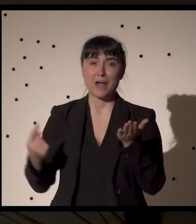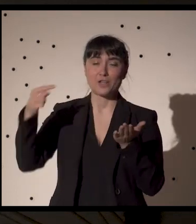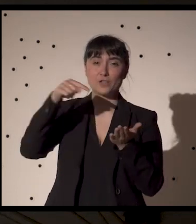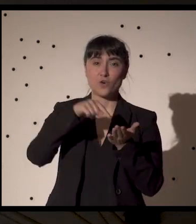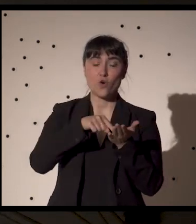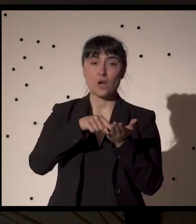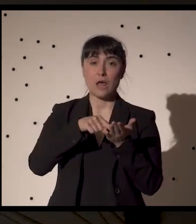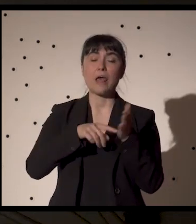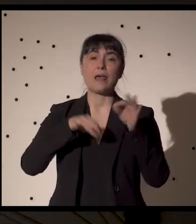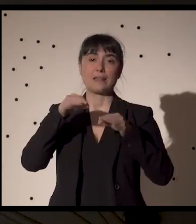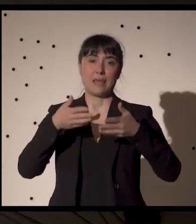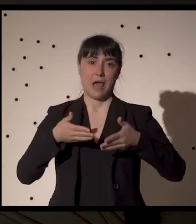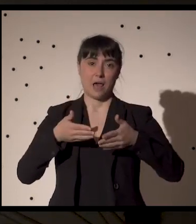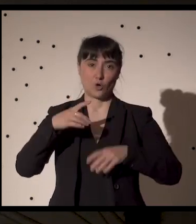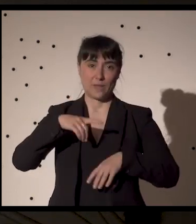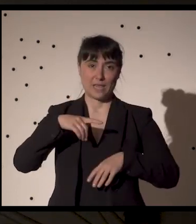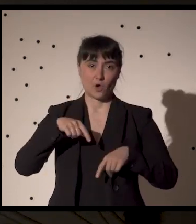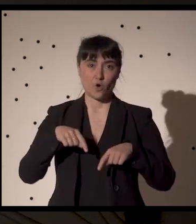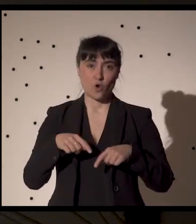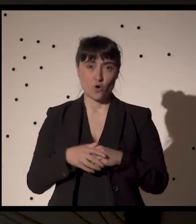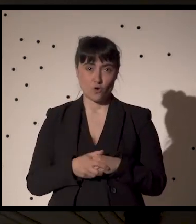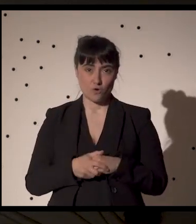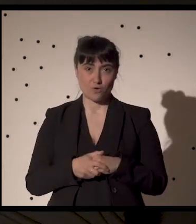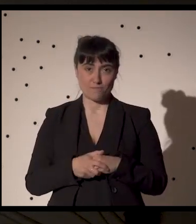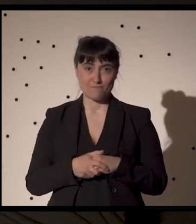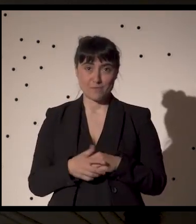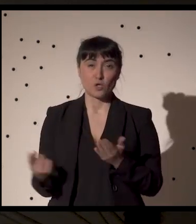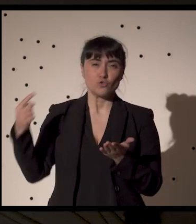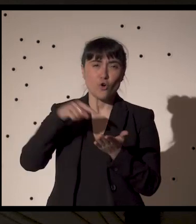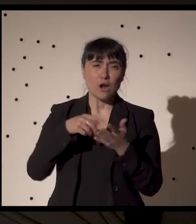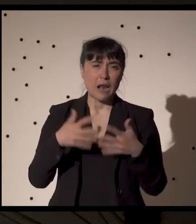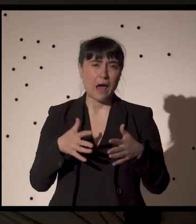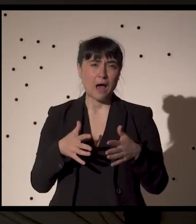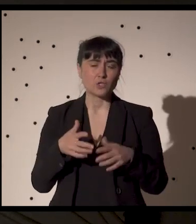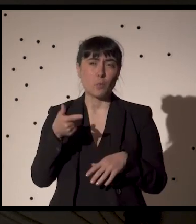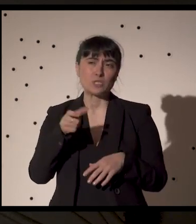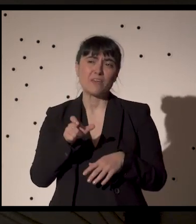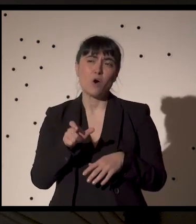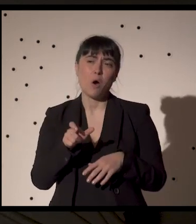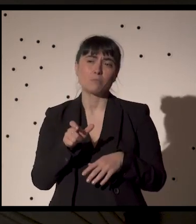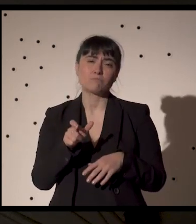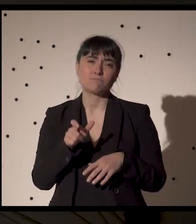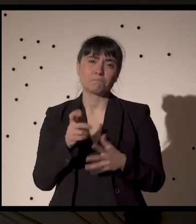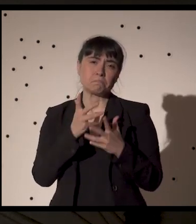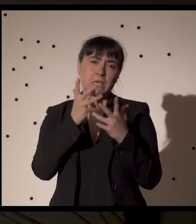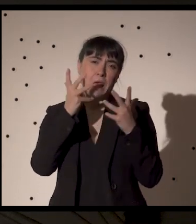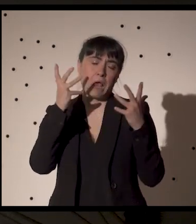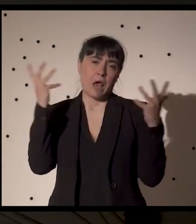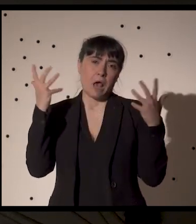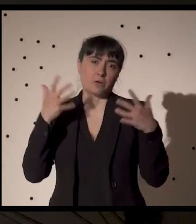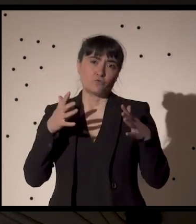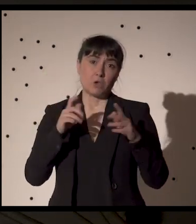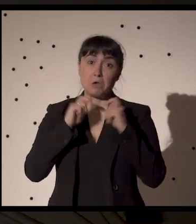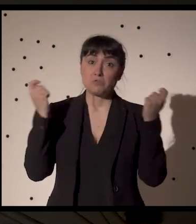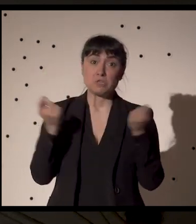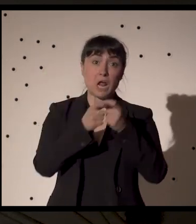dico è tornata a teatro perché la tendenza mi pare abbastanza netta in tutto il panorama teatrale